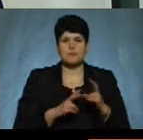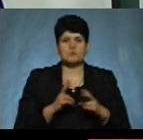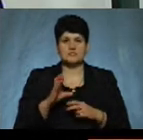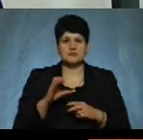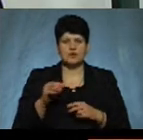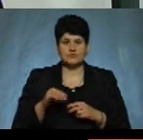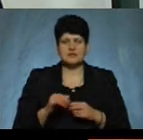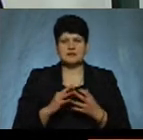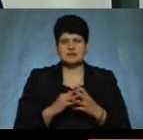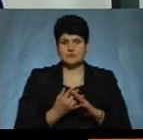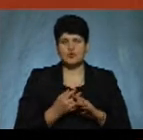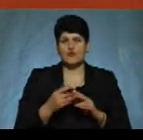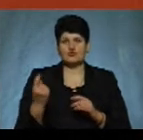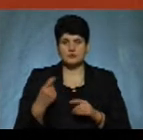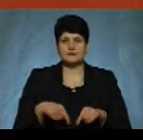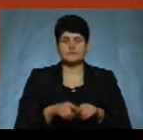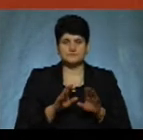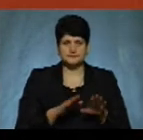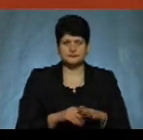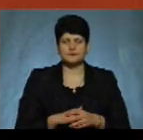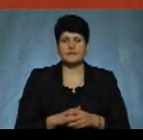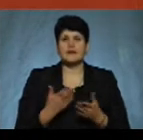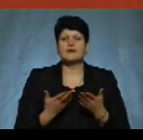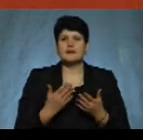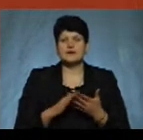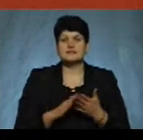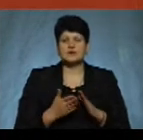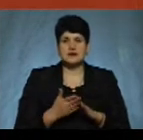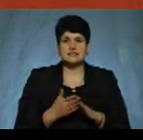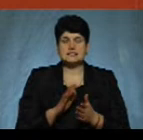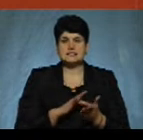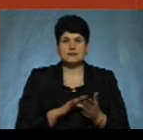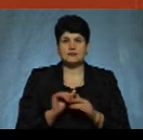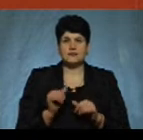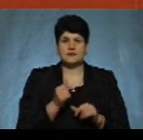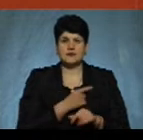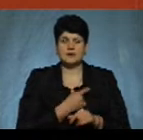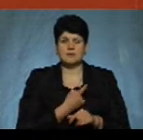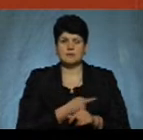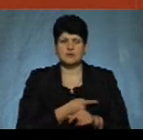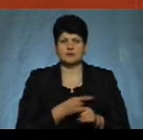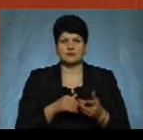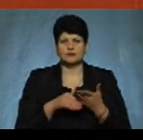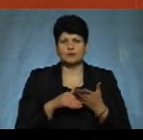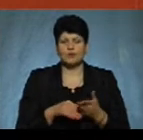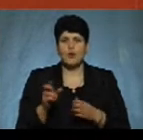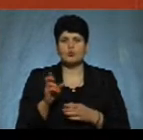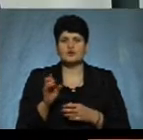сільського господарства, в тому числі також. Розкажіть, будь ласка, яка ситуація із центром первинної медико-санітарної допомоги в Борщівському